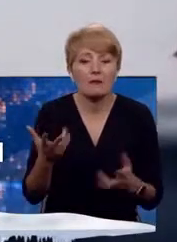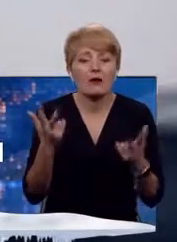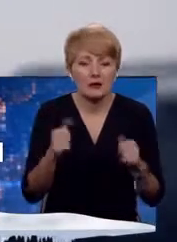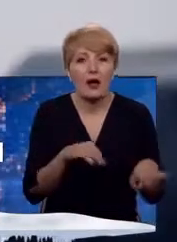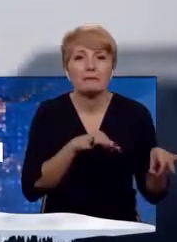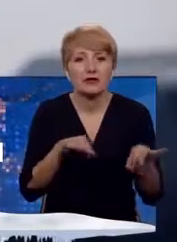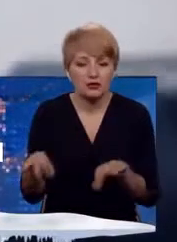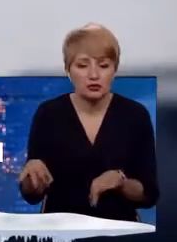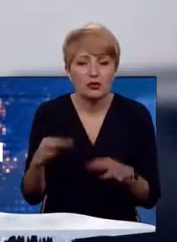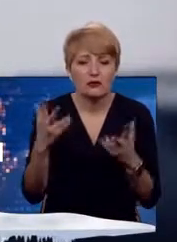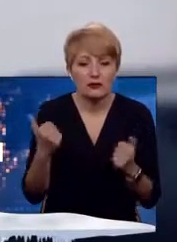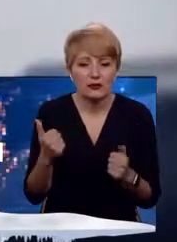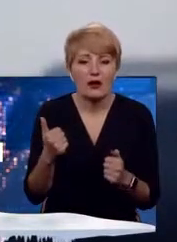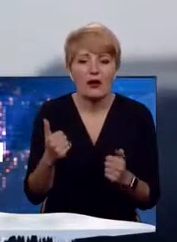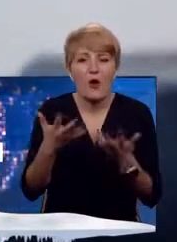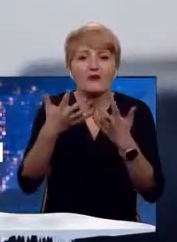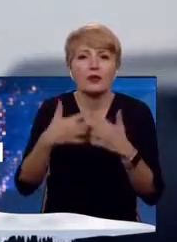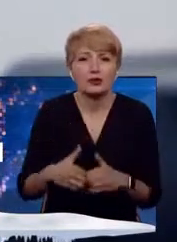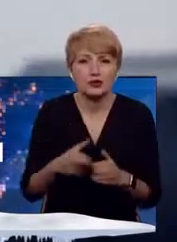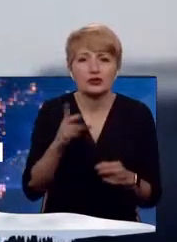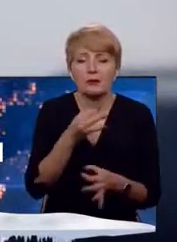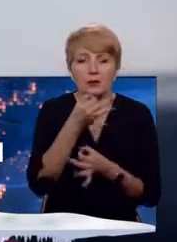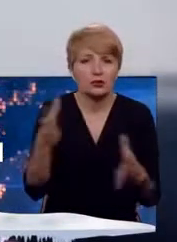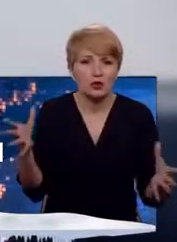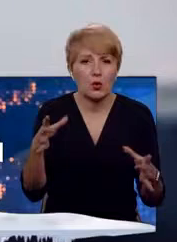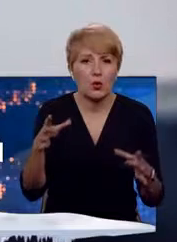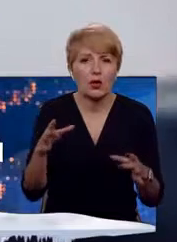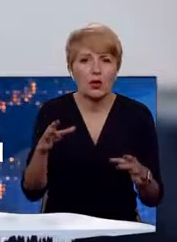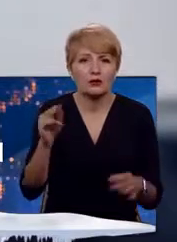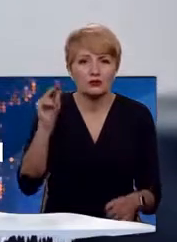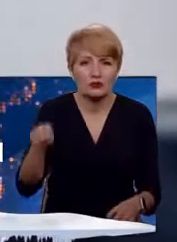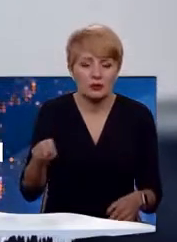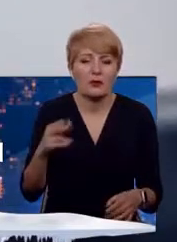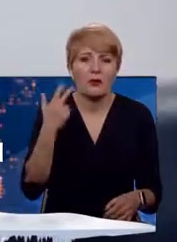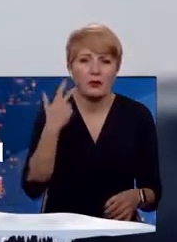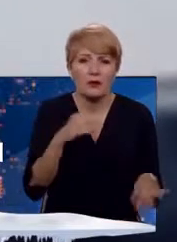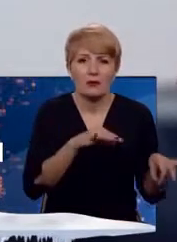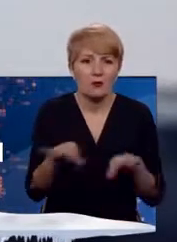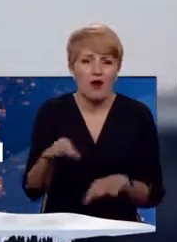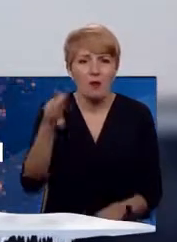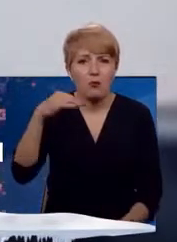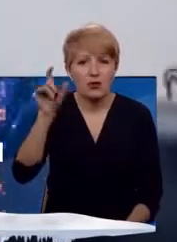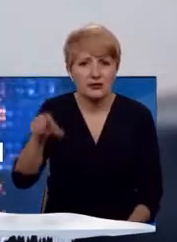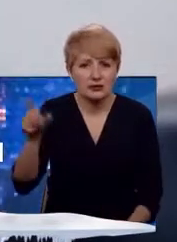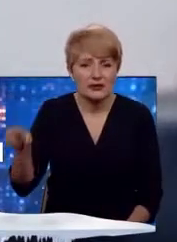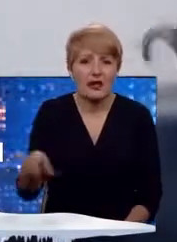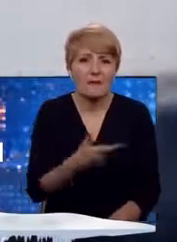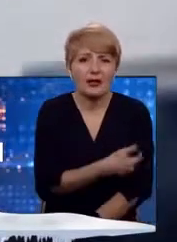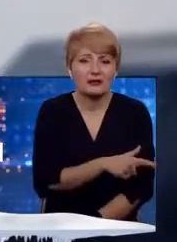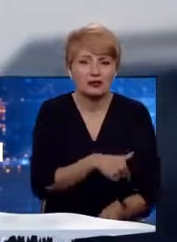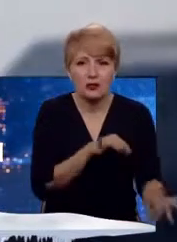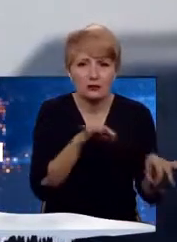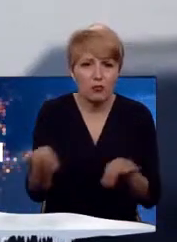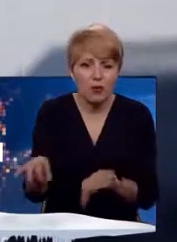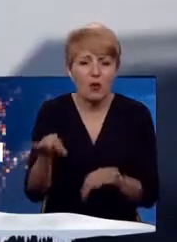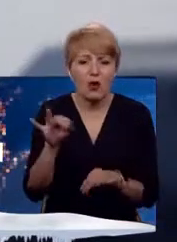Від'їжджали? Ні. Автоматично, при будь-якій надзвичайній ситуації, автоматично прибуває поліція, прибуває медична